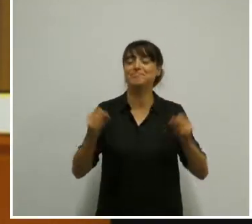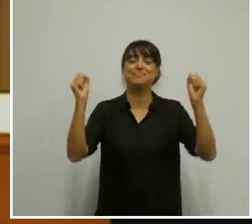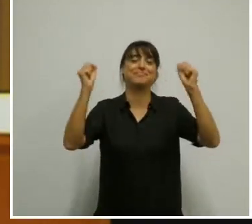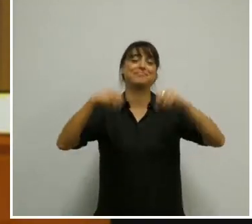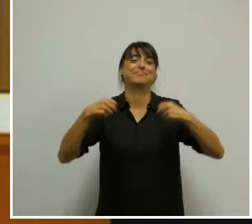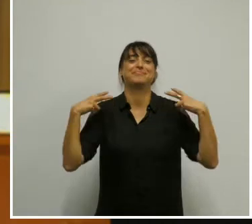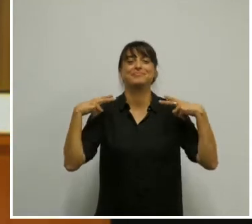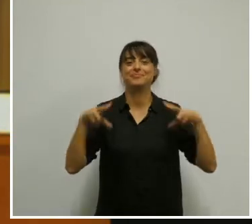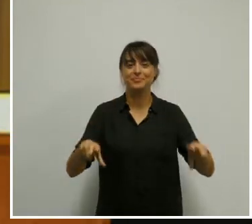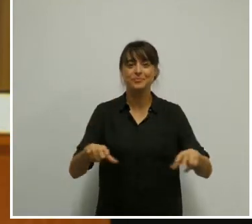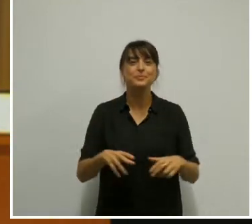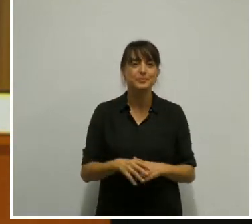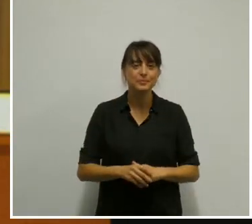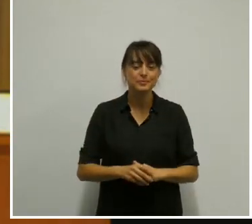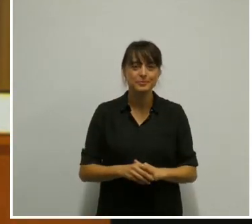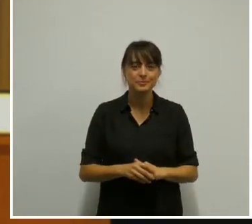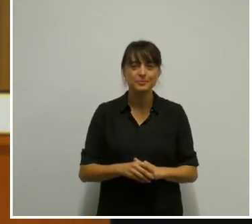l'acte.